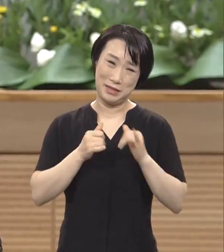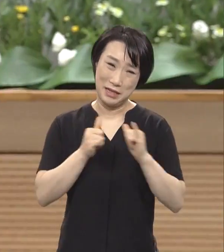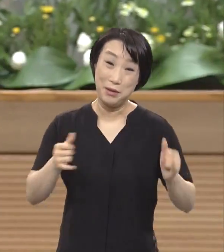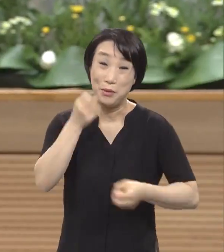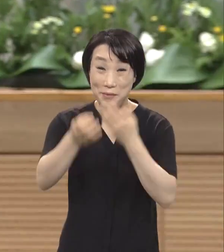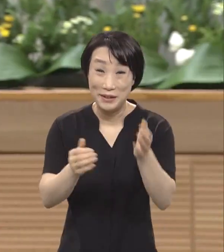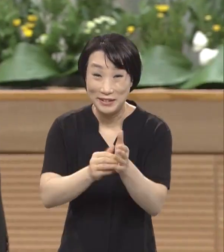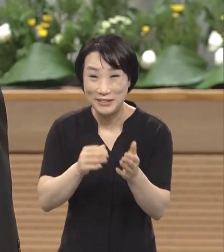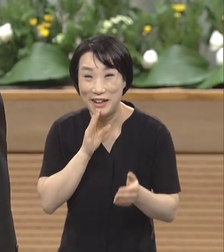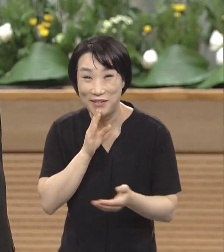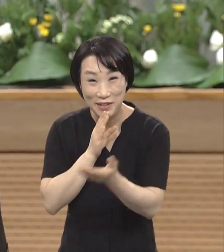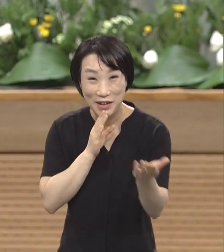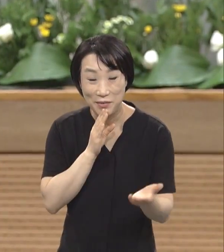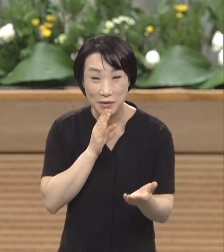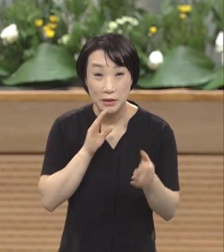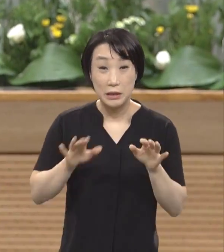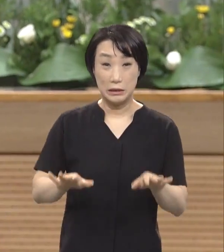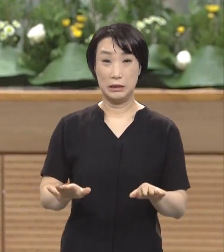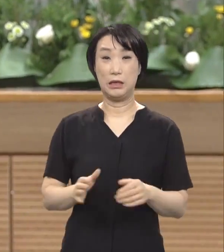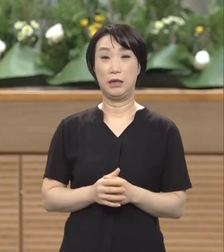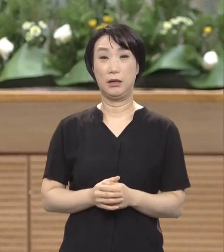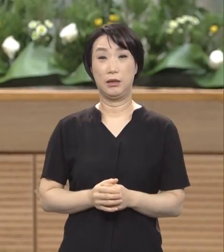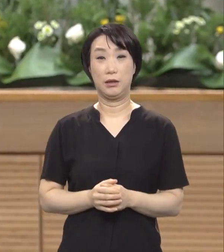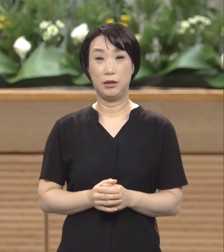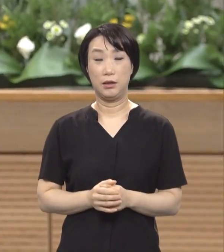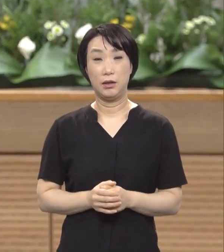응? 그런데